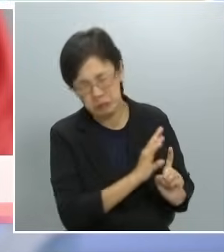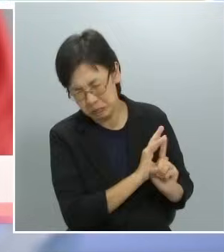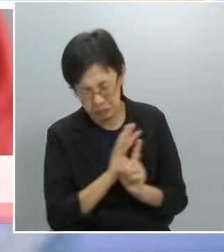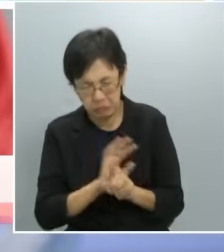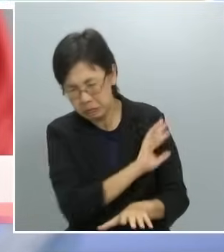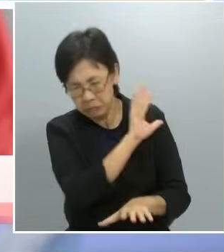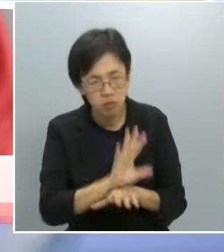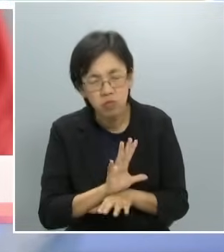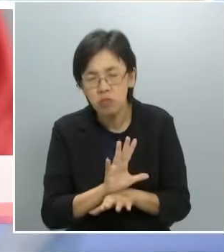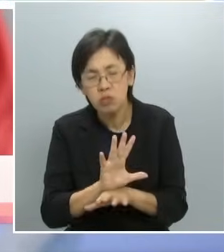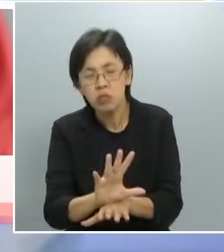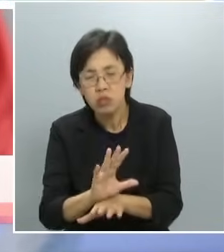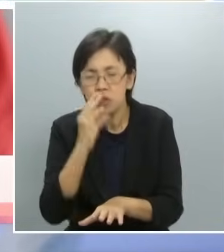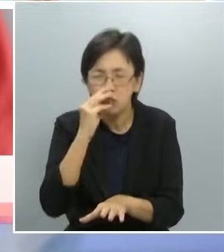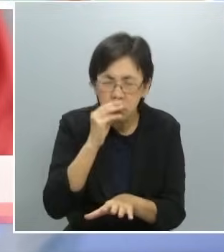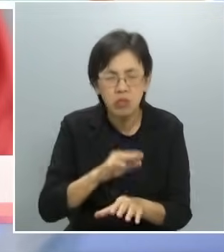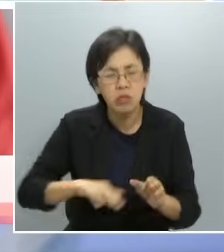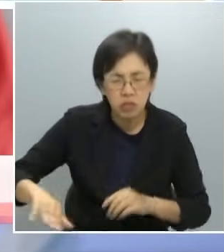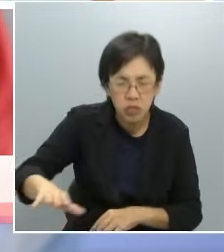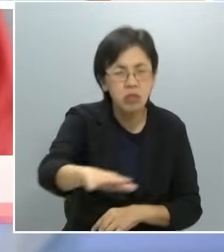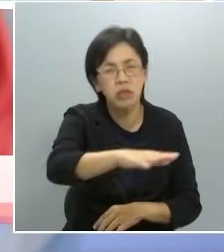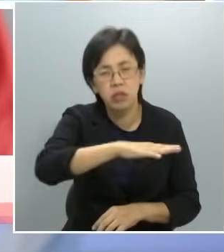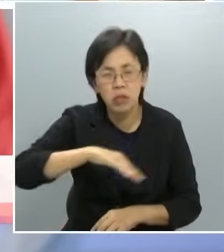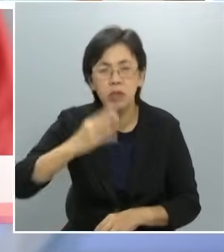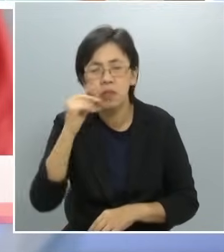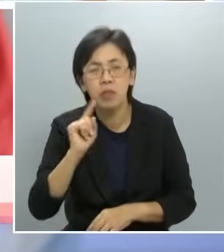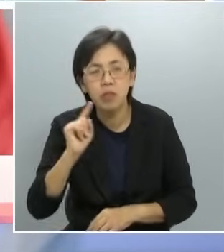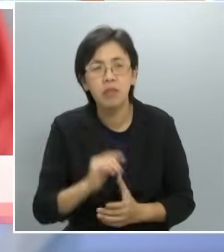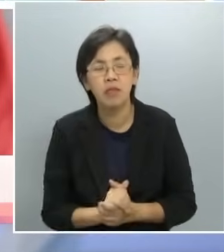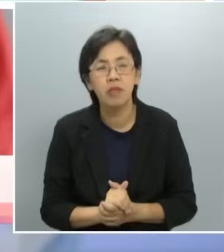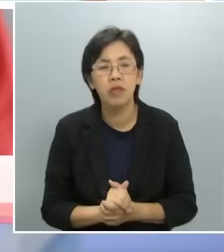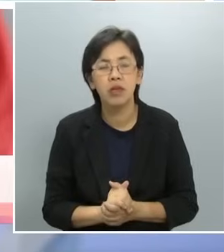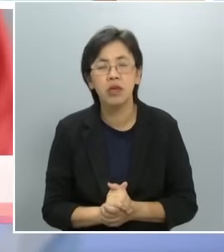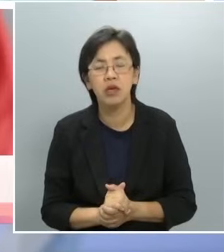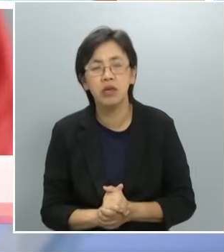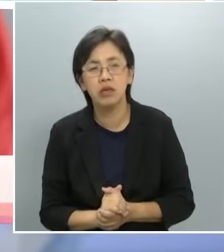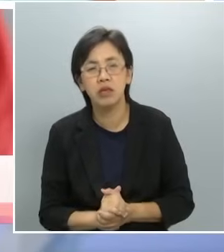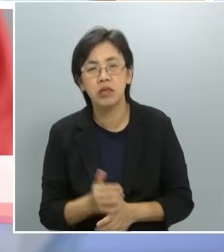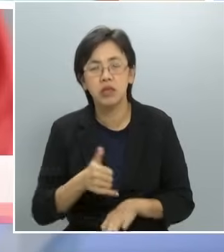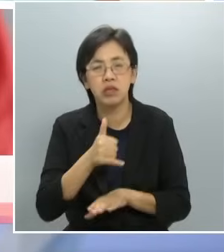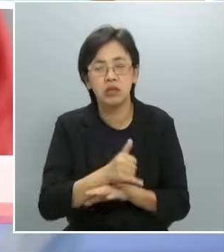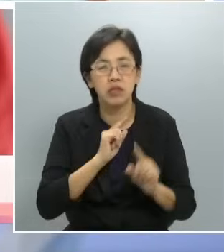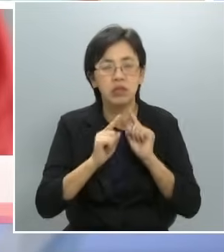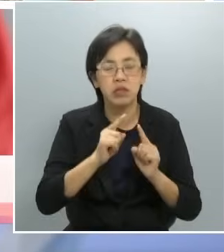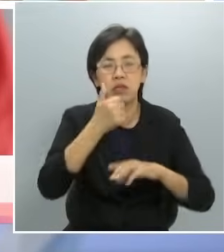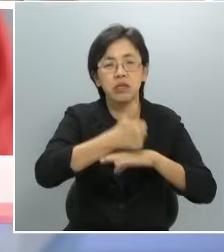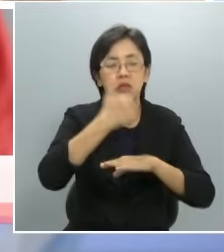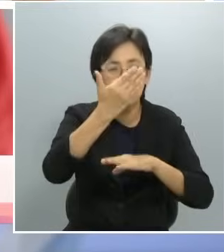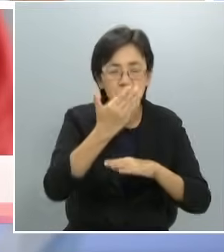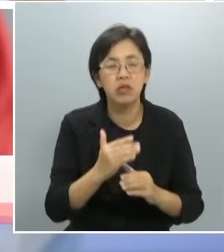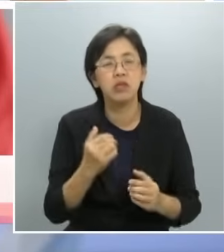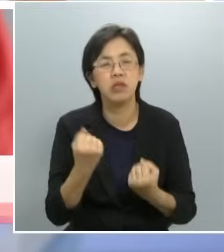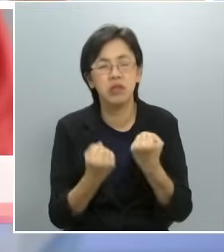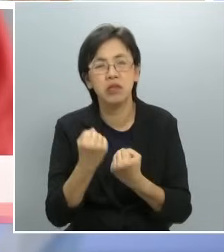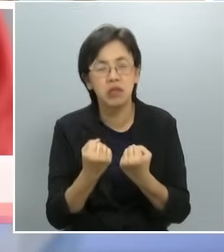เนี่ยขับรถวนไปวนมาแล้วเขาก็จะพูดว่าผู้กองขอลงติดต่อนายน้อยนะว่าอะไรแบบนี้ลดต่อรองจ